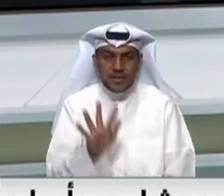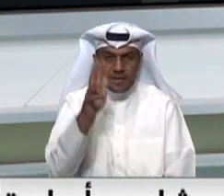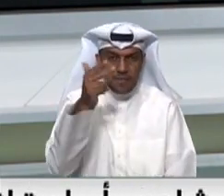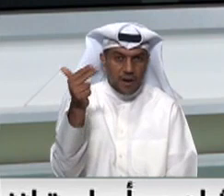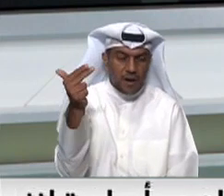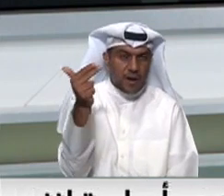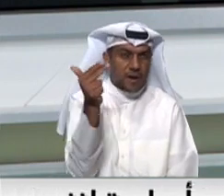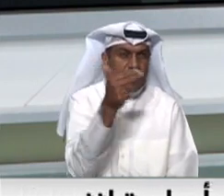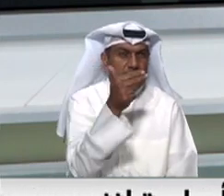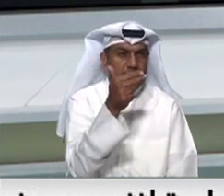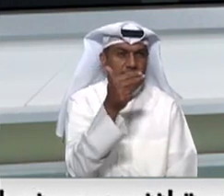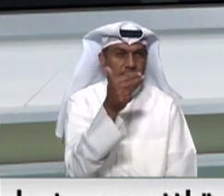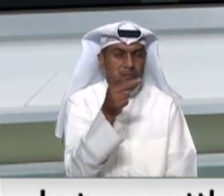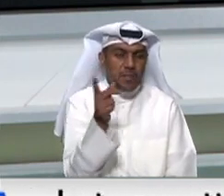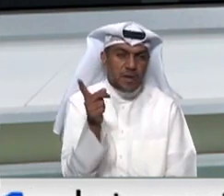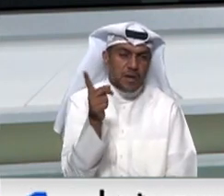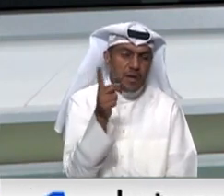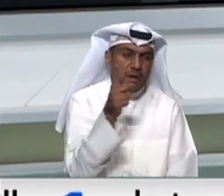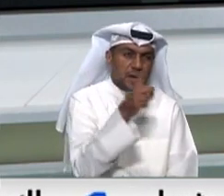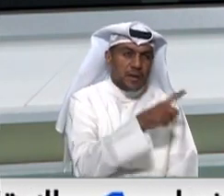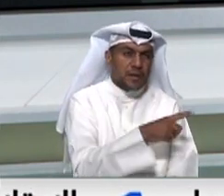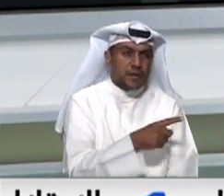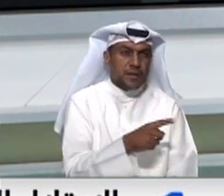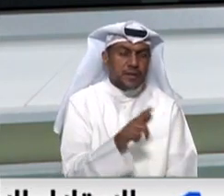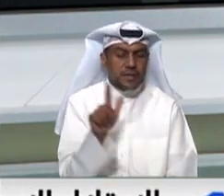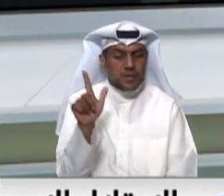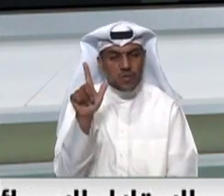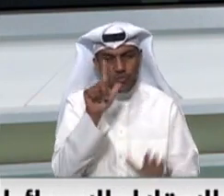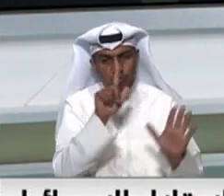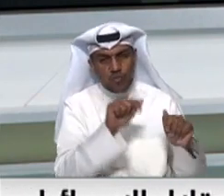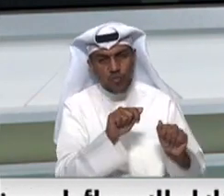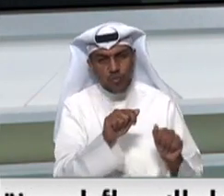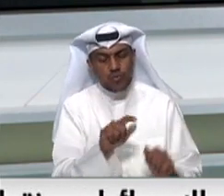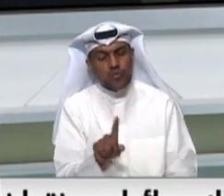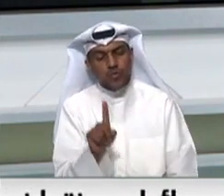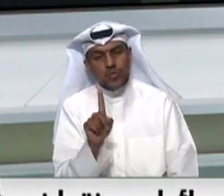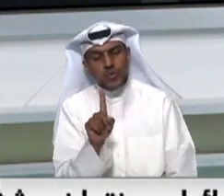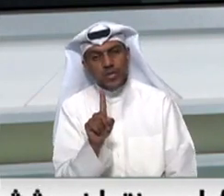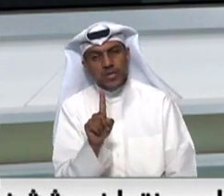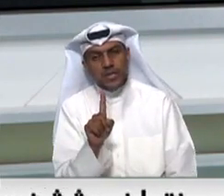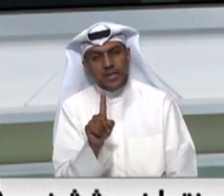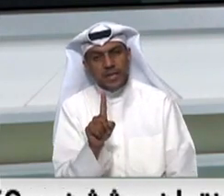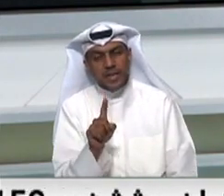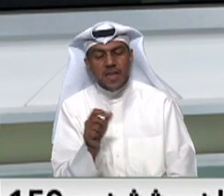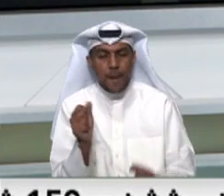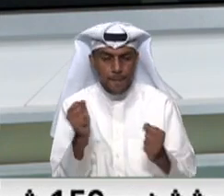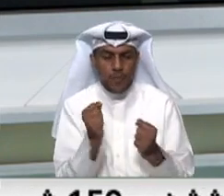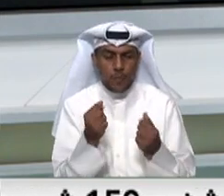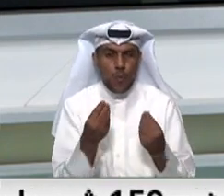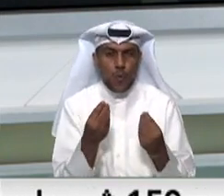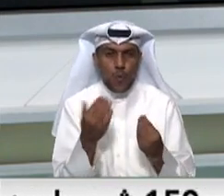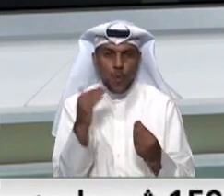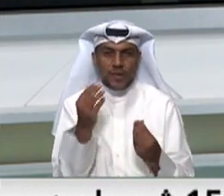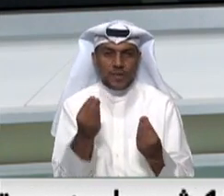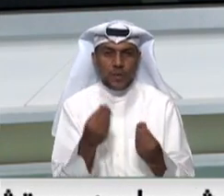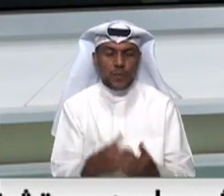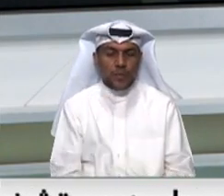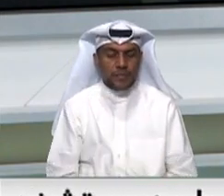الغربيه، تستمر الى عطله نهايه هذا الاسبوع، وتكون الاجواء ان شاء الله اجواء شتويه